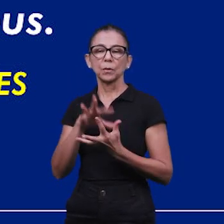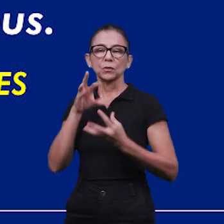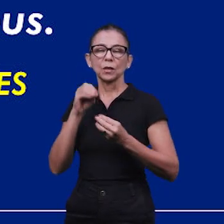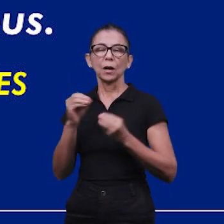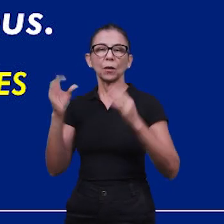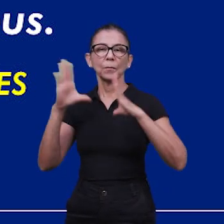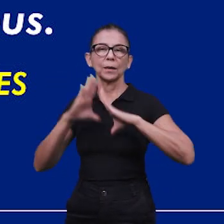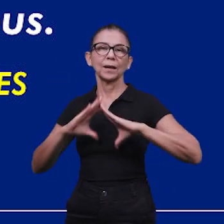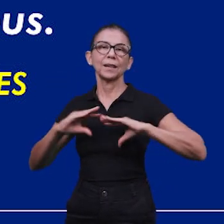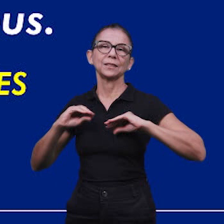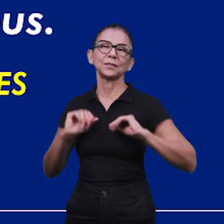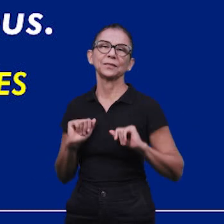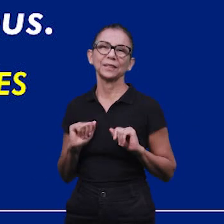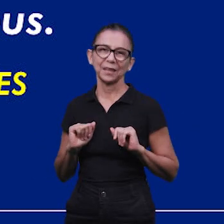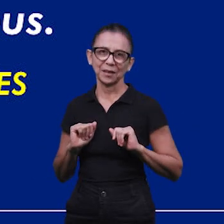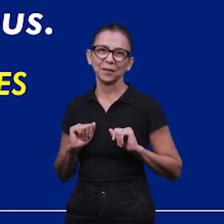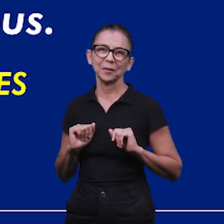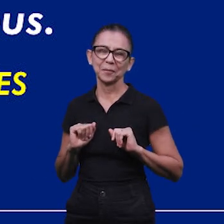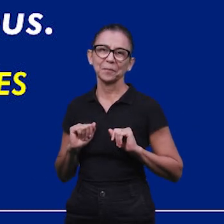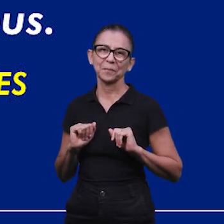de répondre à la soif de l'âme.